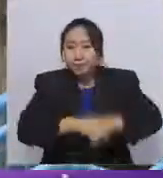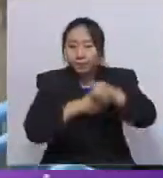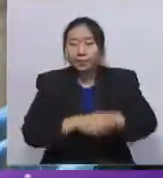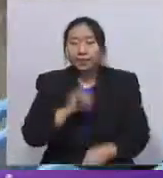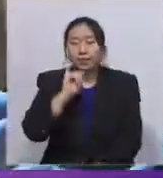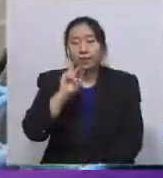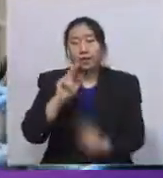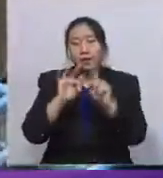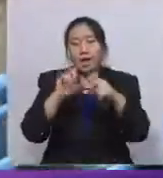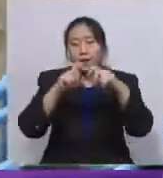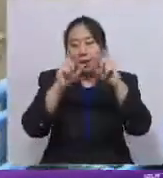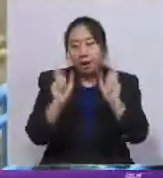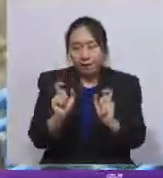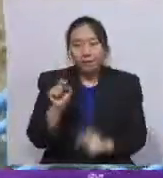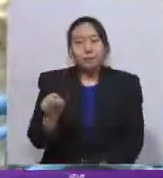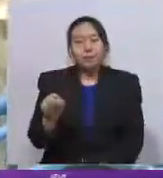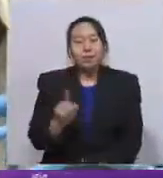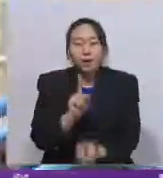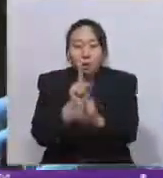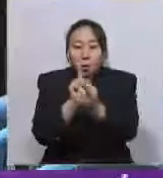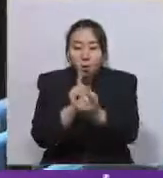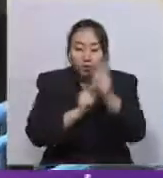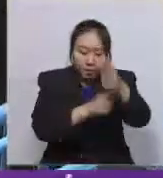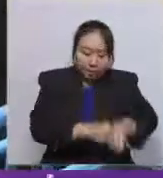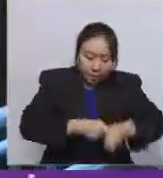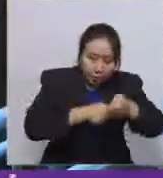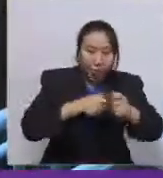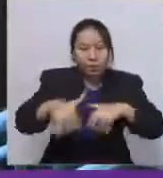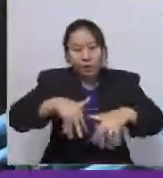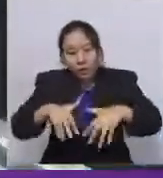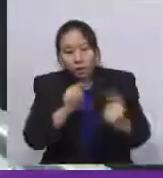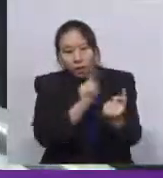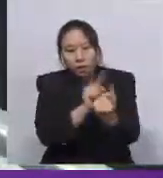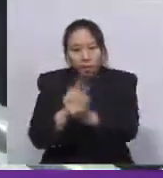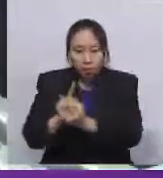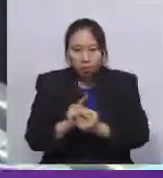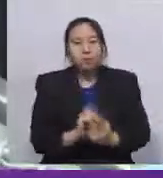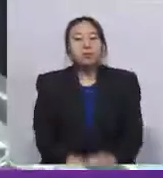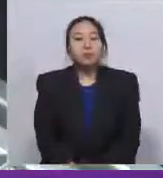ม้ไร่มะขามอำเภอบ้านลาดเพื่อพบปะเกษตรกรและประชาชน